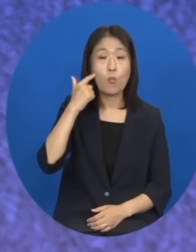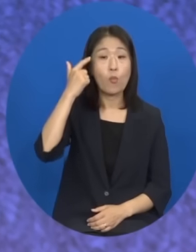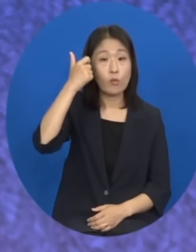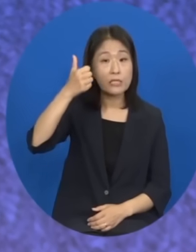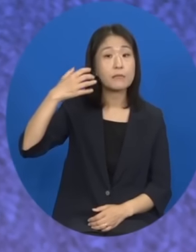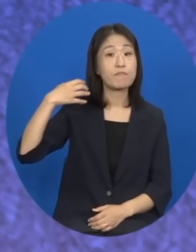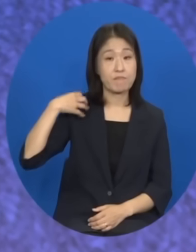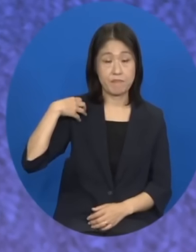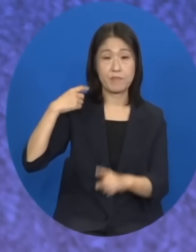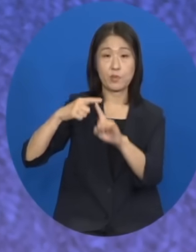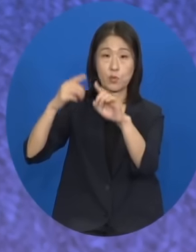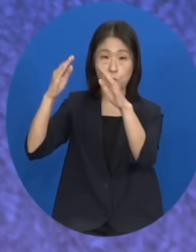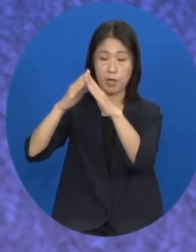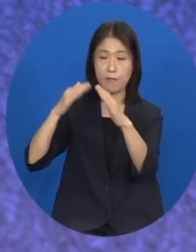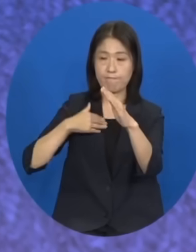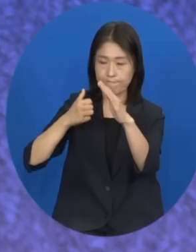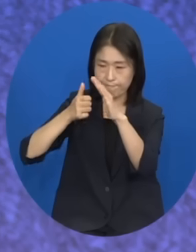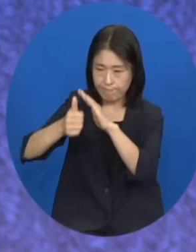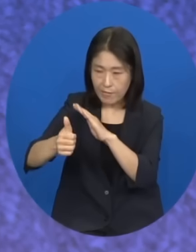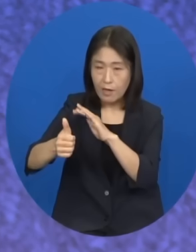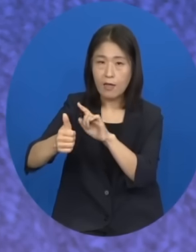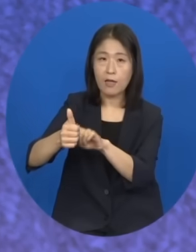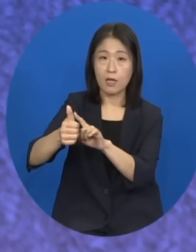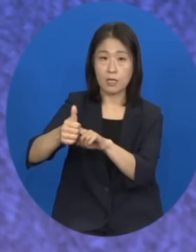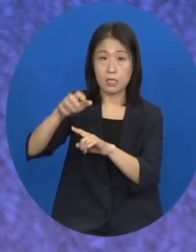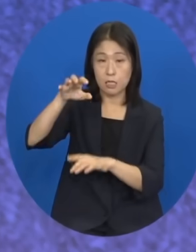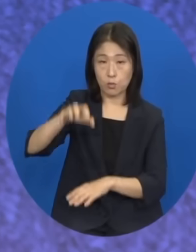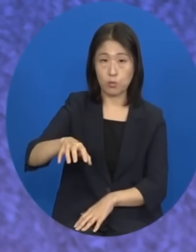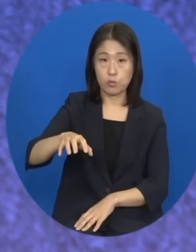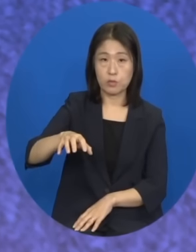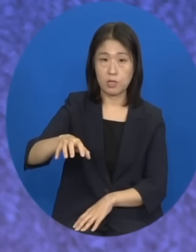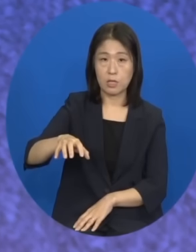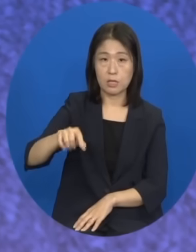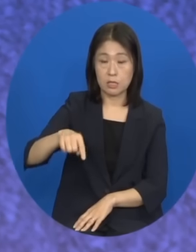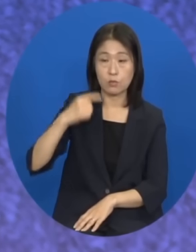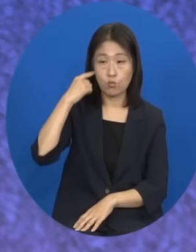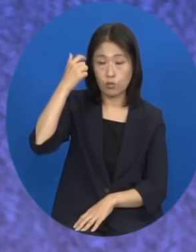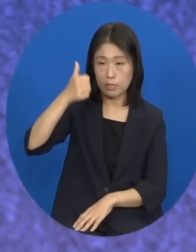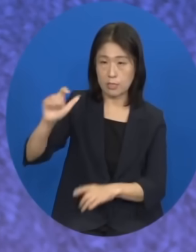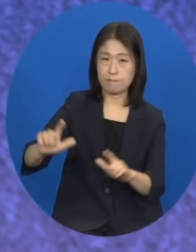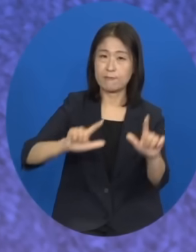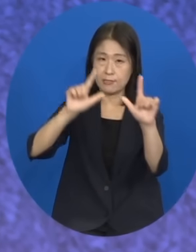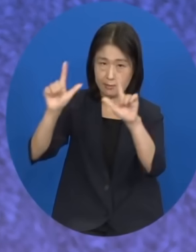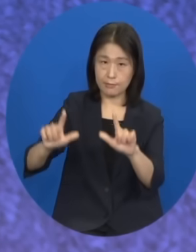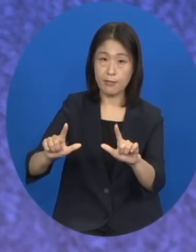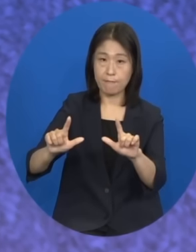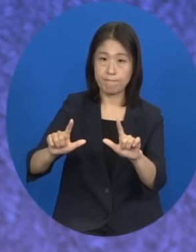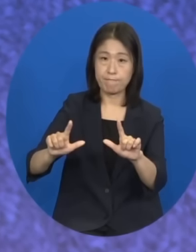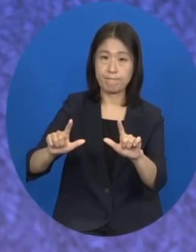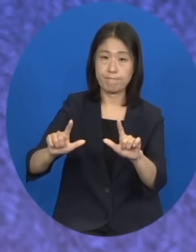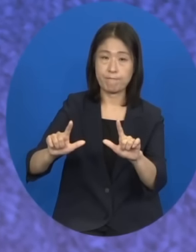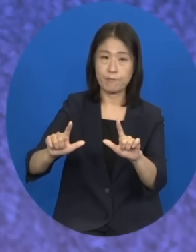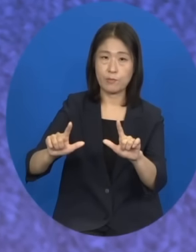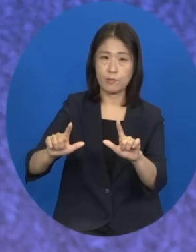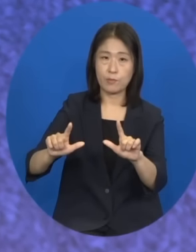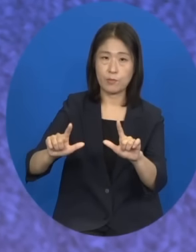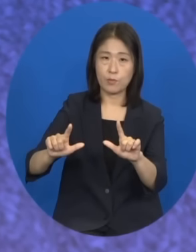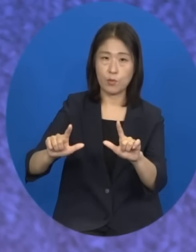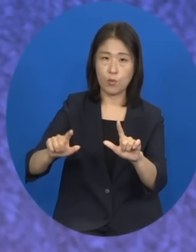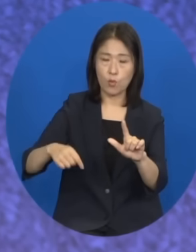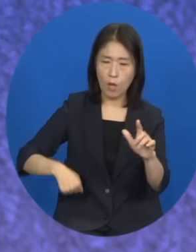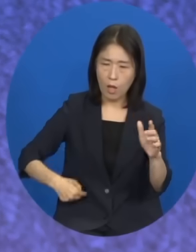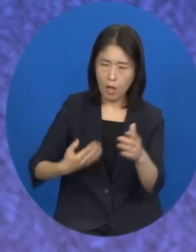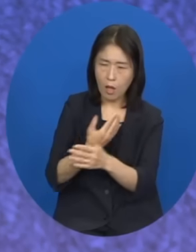그 교회에서 존 뉴턴 목사님의 생애와 그리고 그가 회심한 이후에 흑인